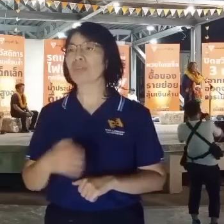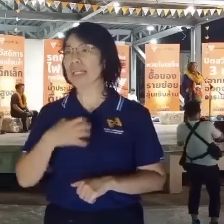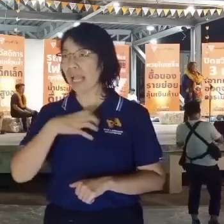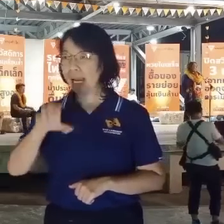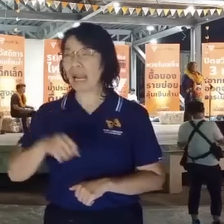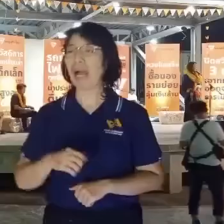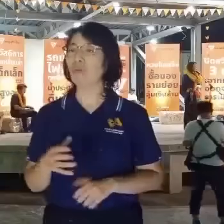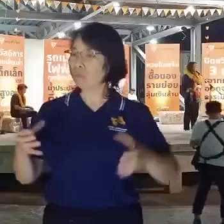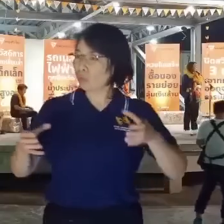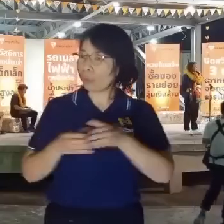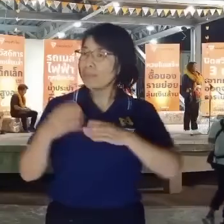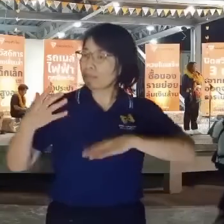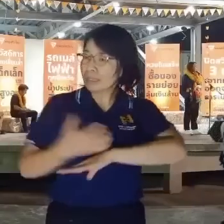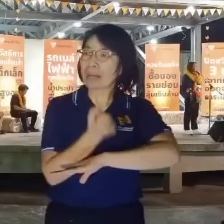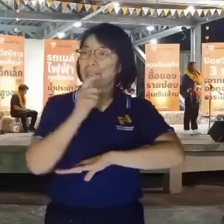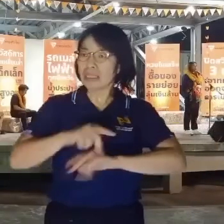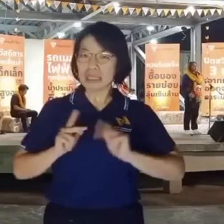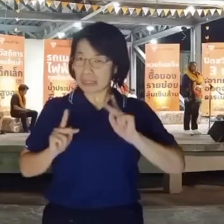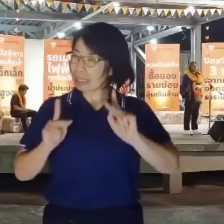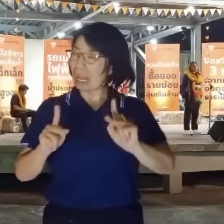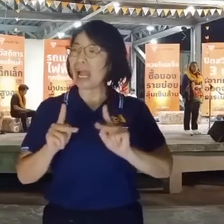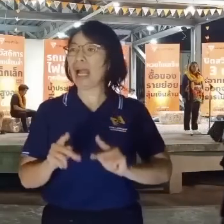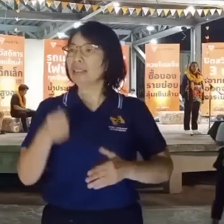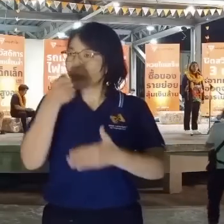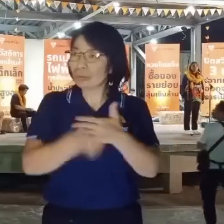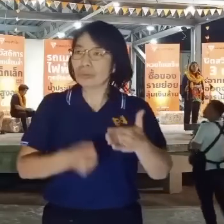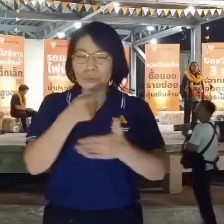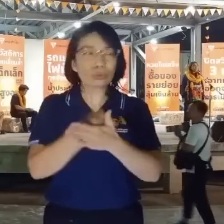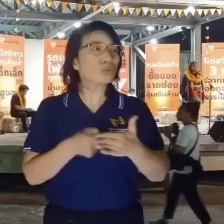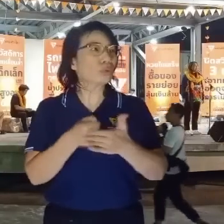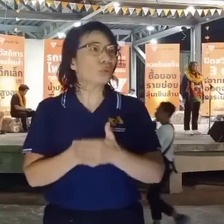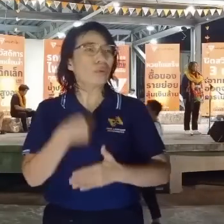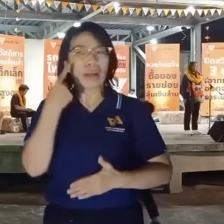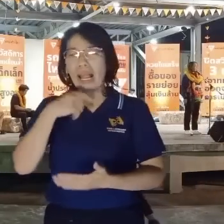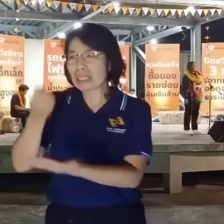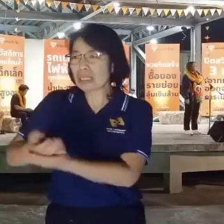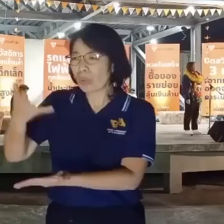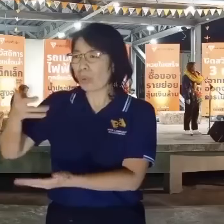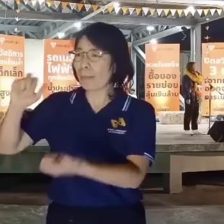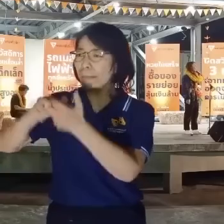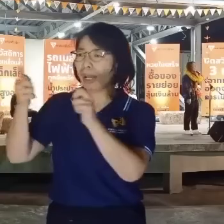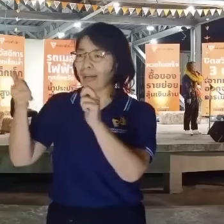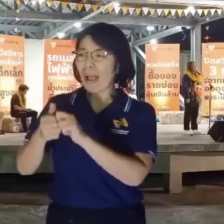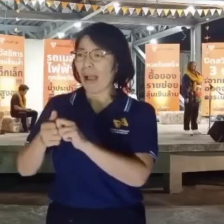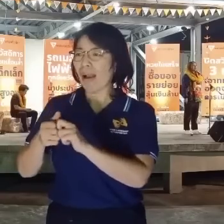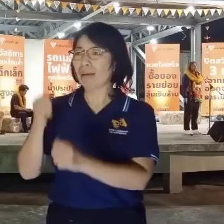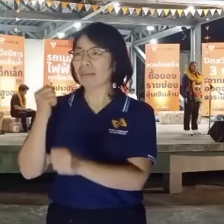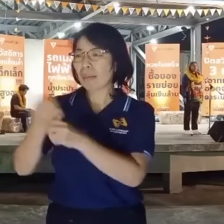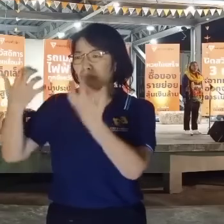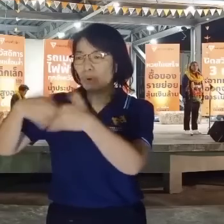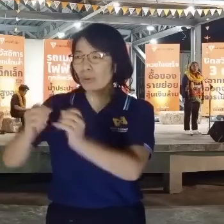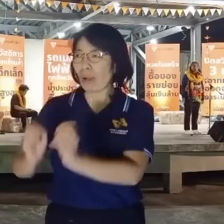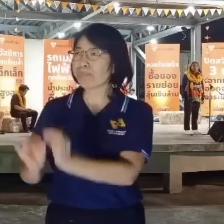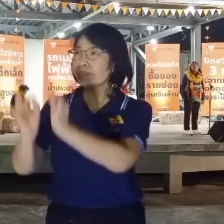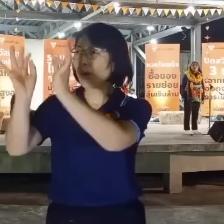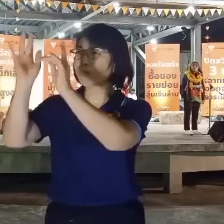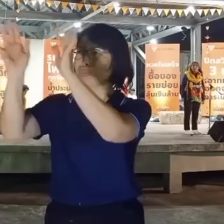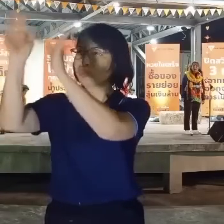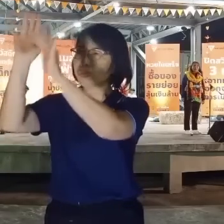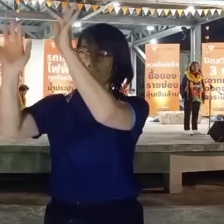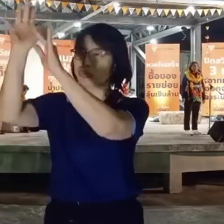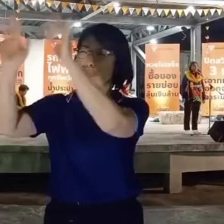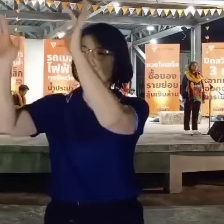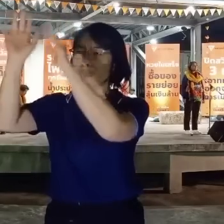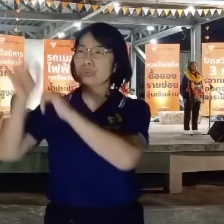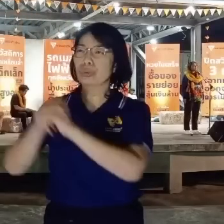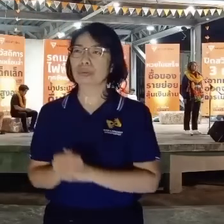พรรคการเมืองที่จะกล้าสู้กับกลุ่มทุนที่เป็นต้นเหตุเป็นสาเหตุของการเผาภ